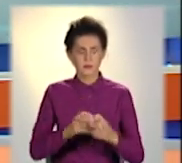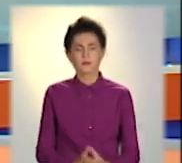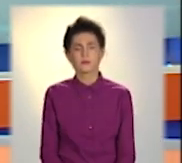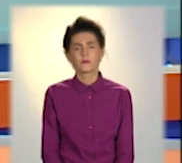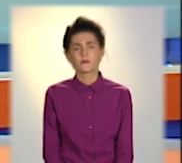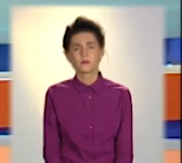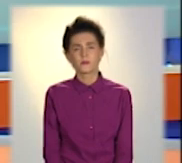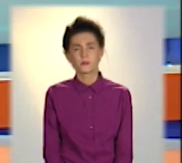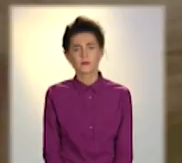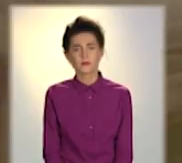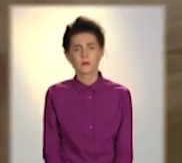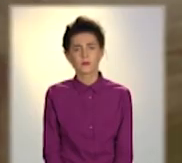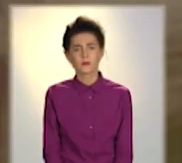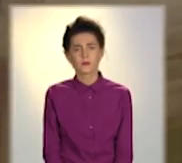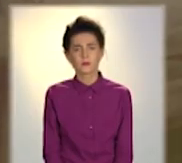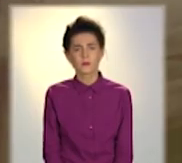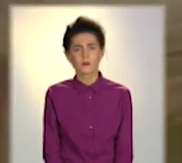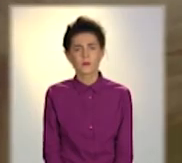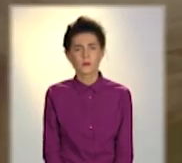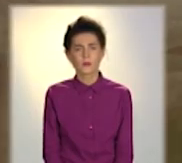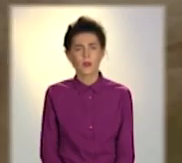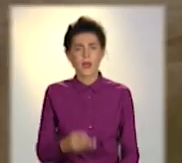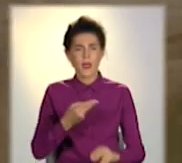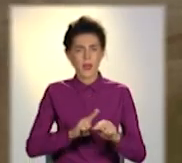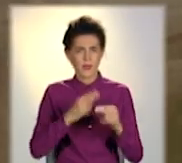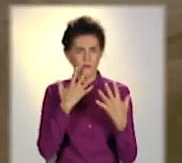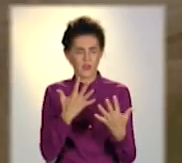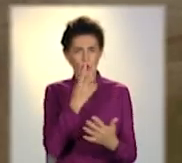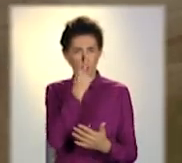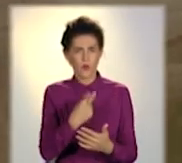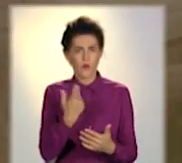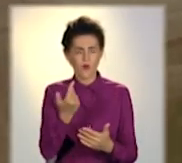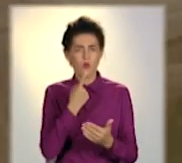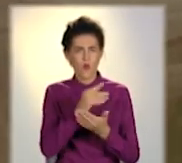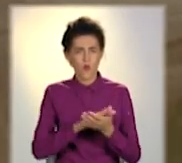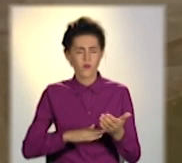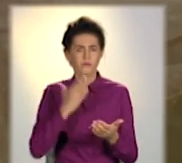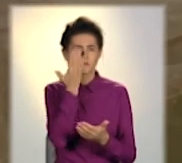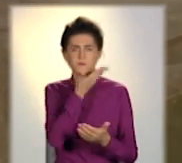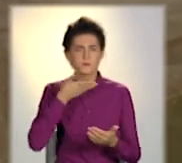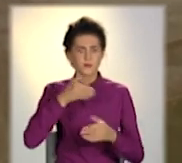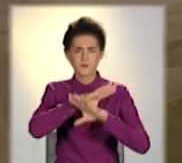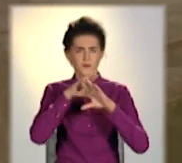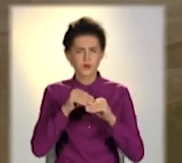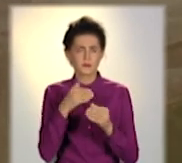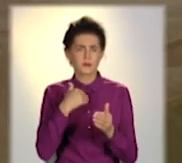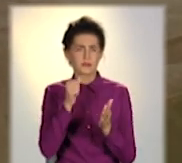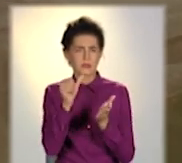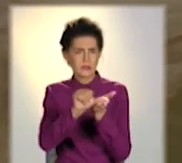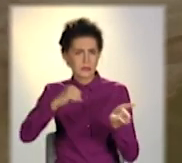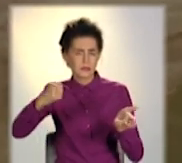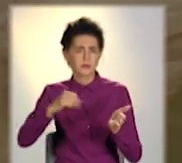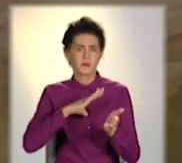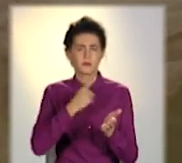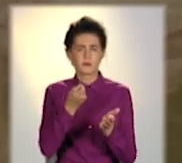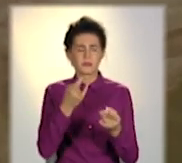Сергеєва. Здесь просто носовое кровотечение, ссадина на носу, под бородой здесь была маленькая ссадина. Ну, то,